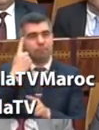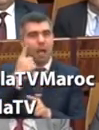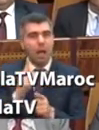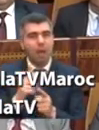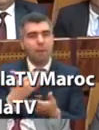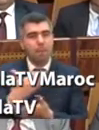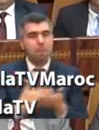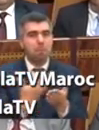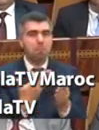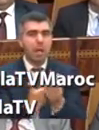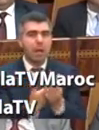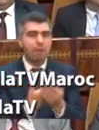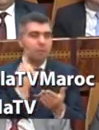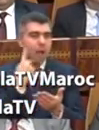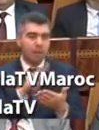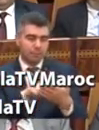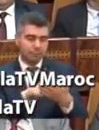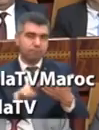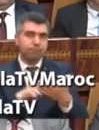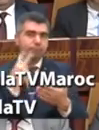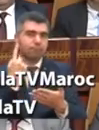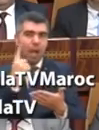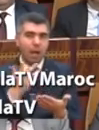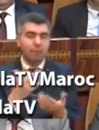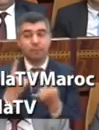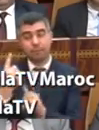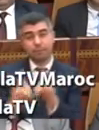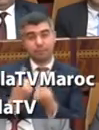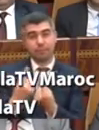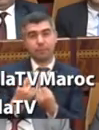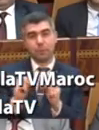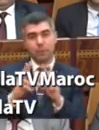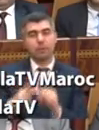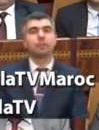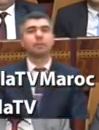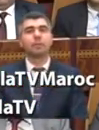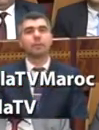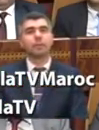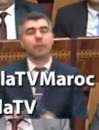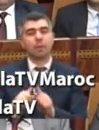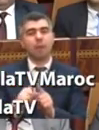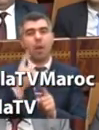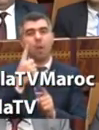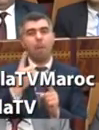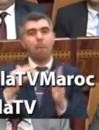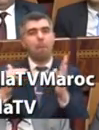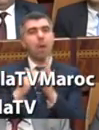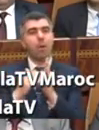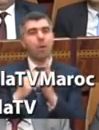الملفات ديالو. لذا السيد الوزير تنعرفوا انه هاد خصنا نديروا هاد القضيه هذه. يعني في إطار المليون هكتار اللي